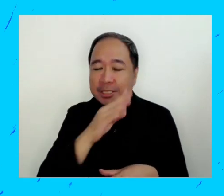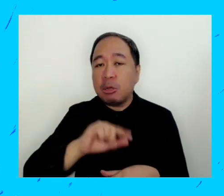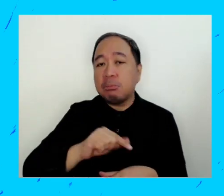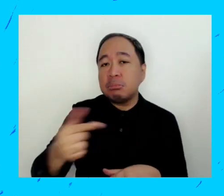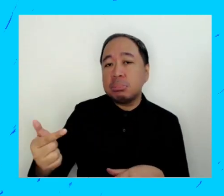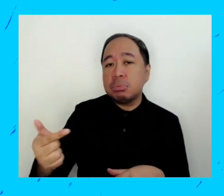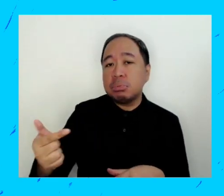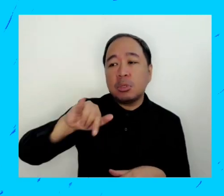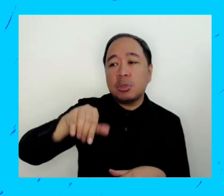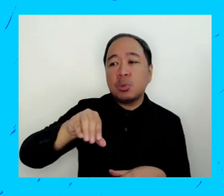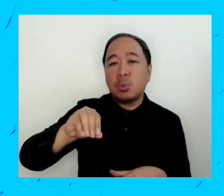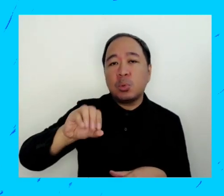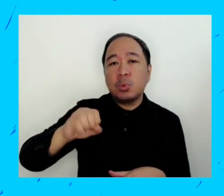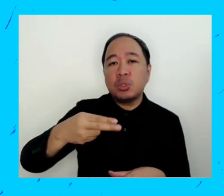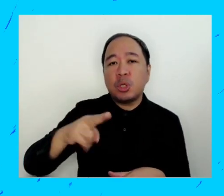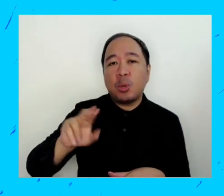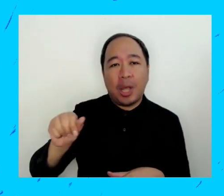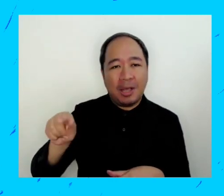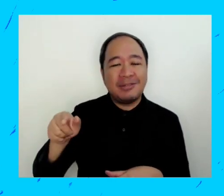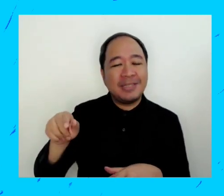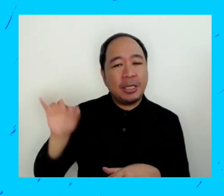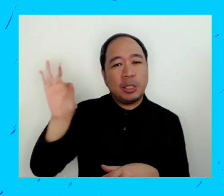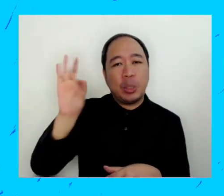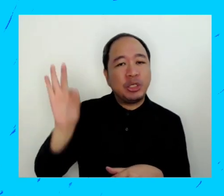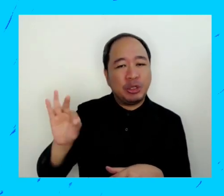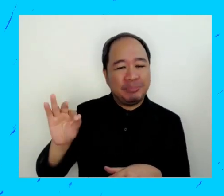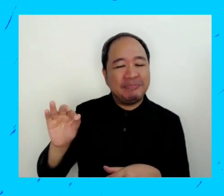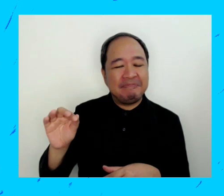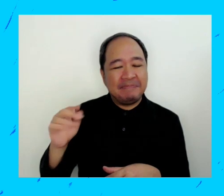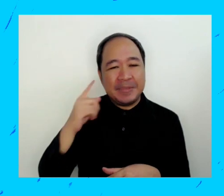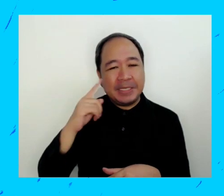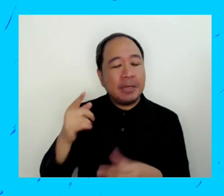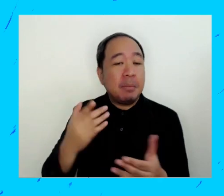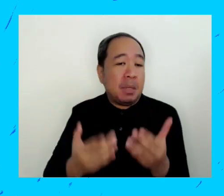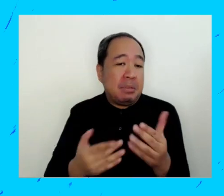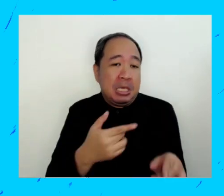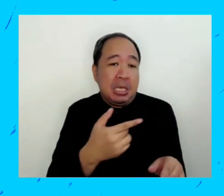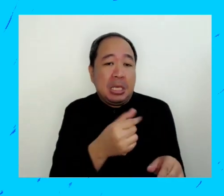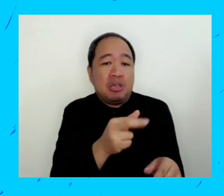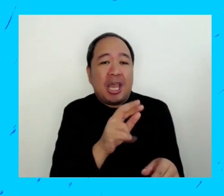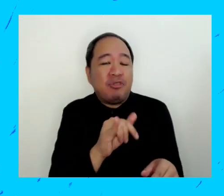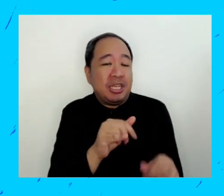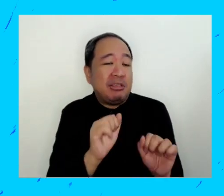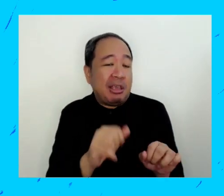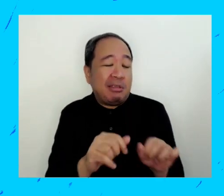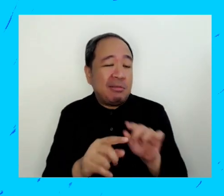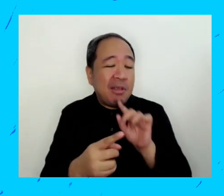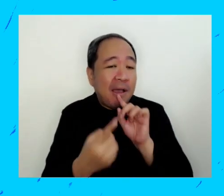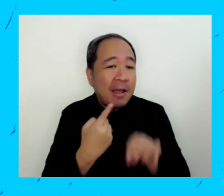à poser une autre question à Joshua. Mary, est-ce que tu peux prendre cette question et